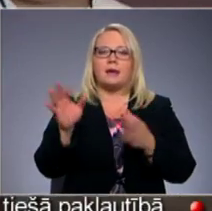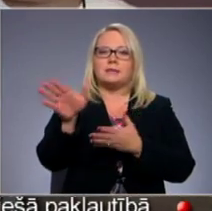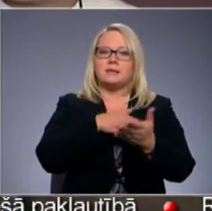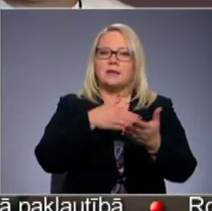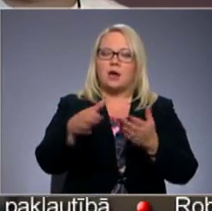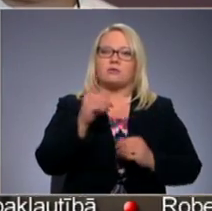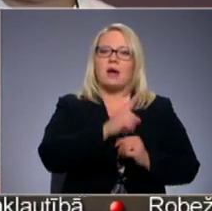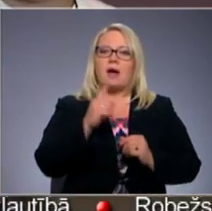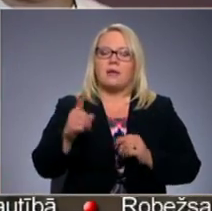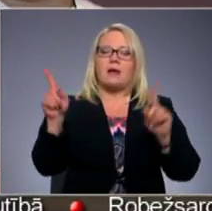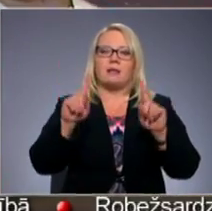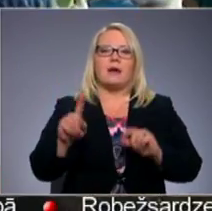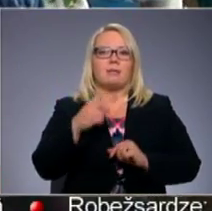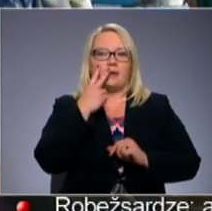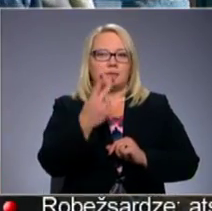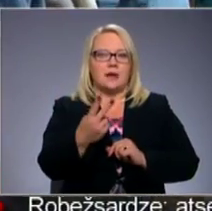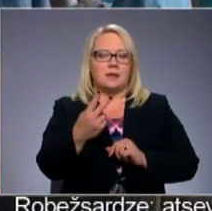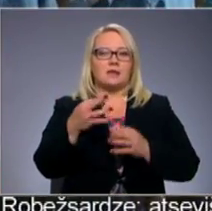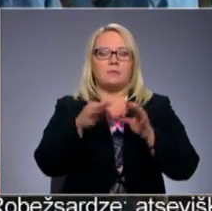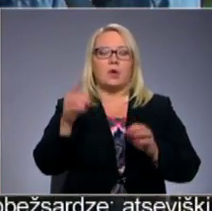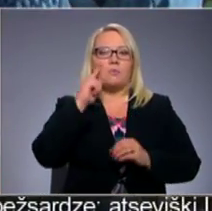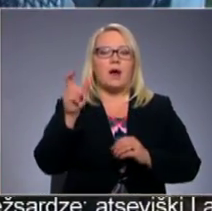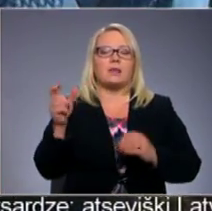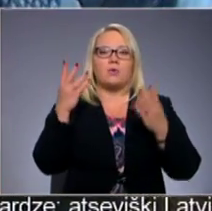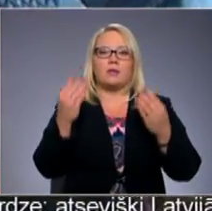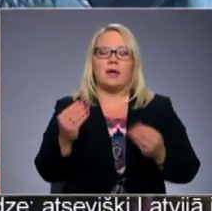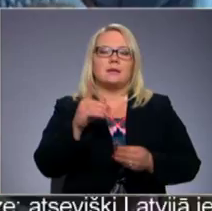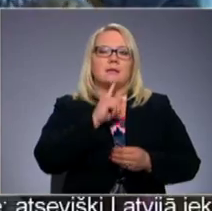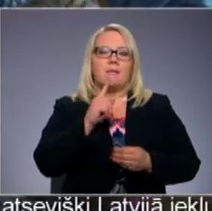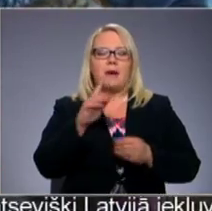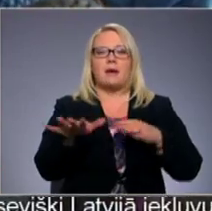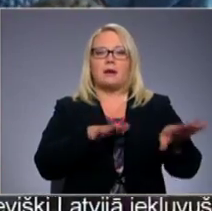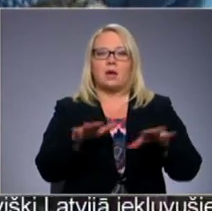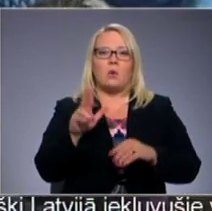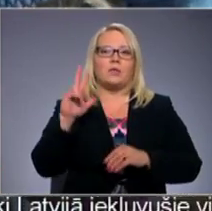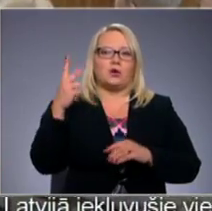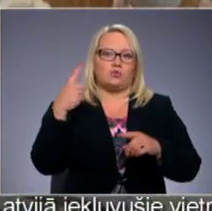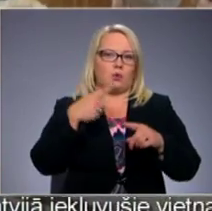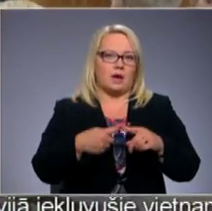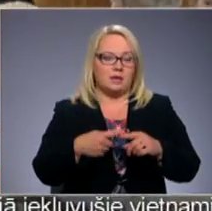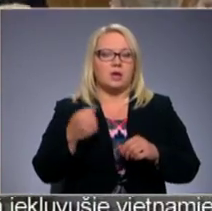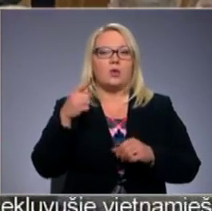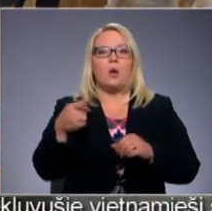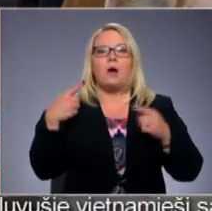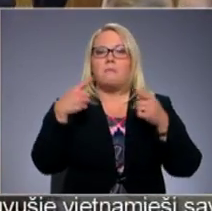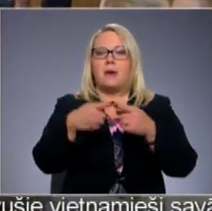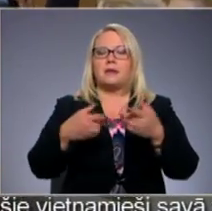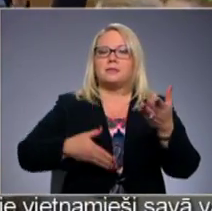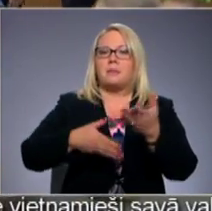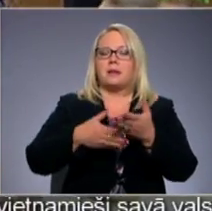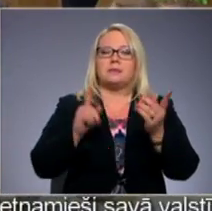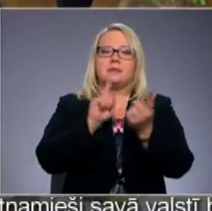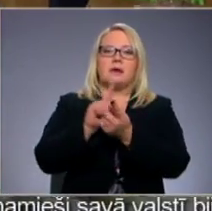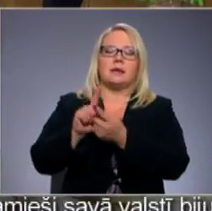kāda katras lieta izskatās. Brīvprātīgo dienas Liepājā tiek rīkotas trešo reizi. To mērķis – palīdzēt